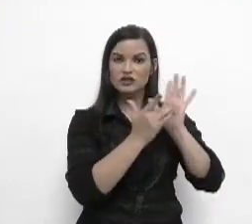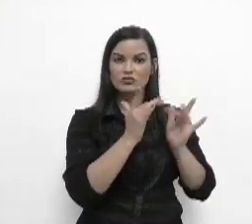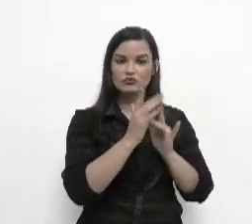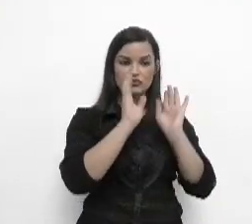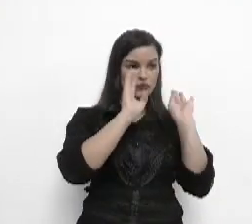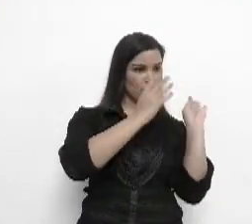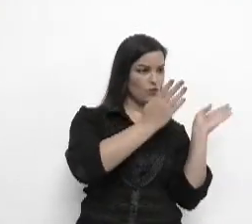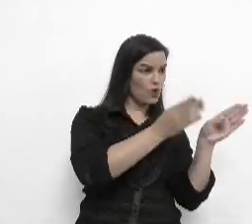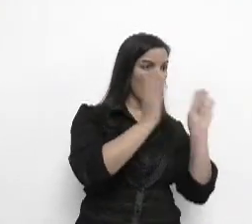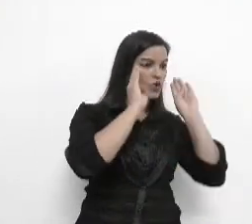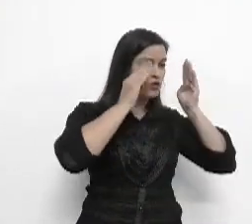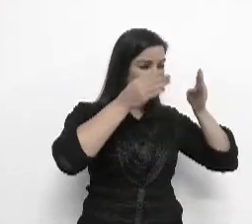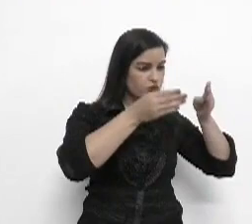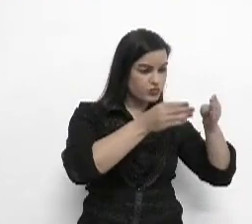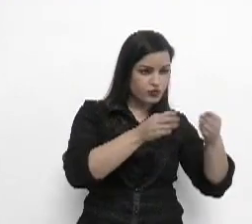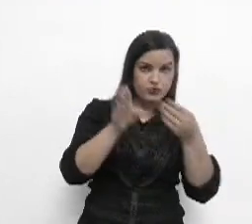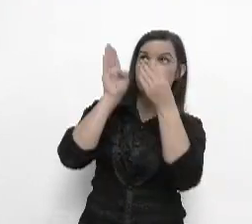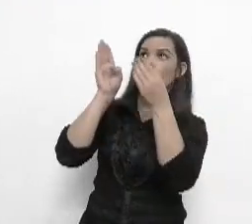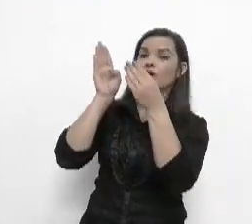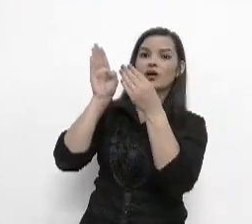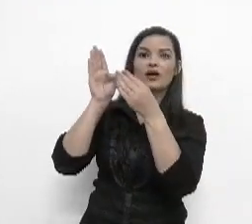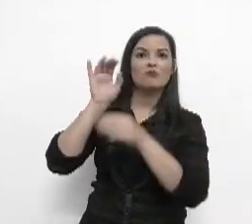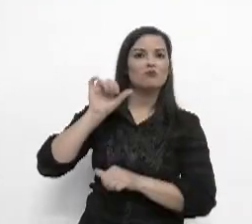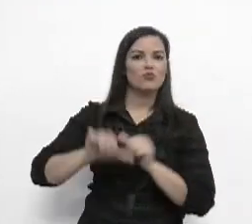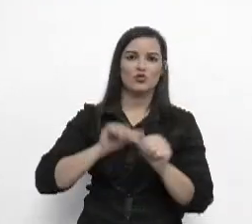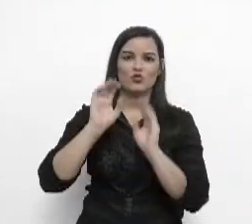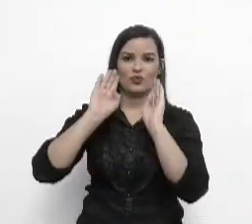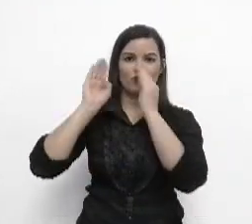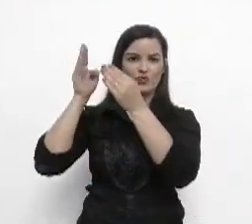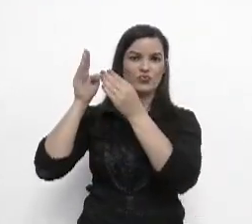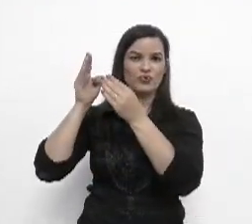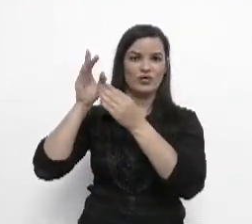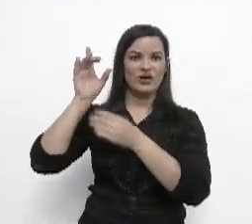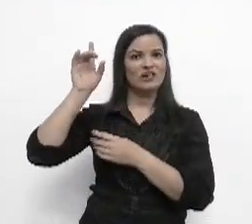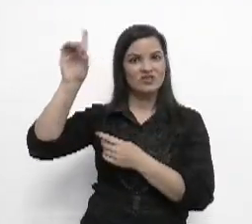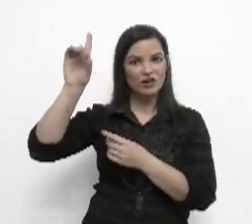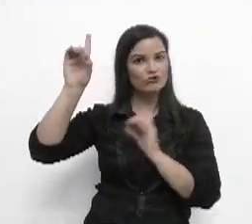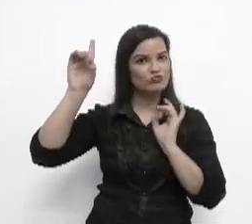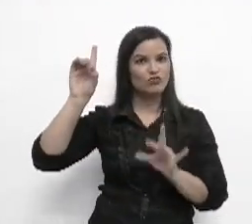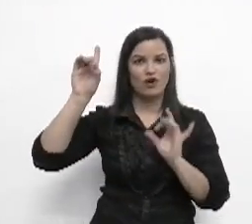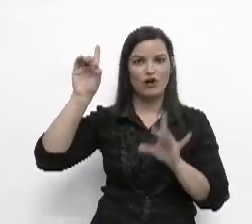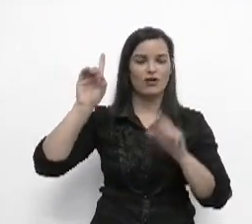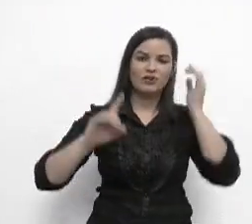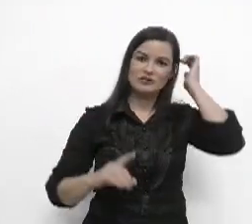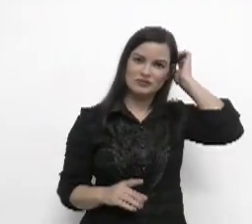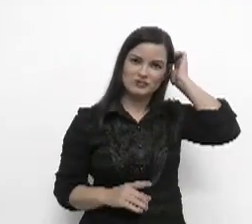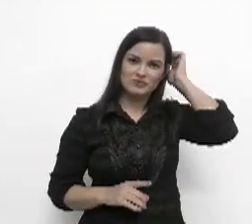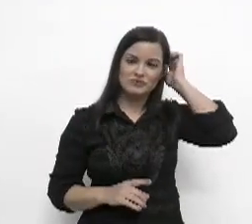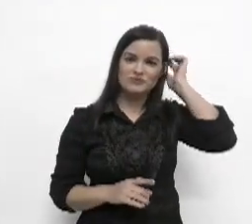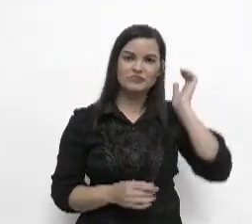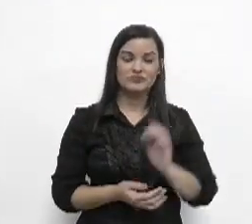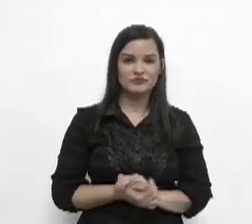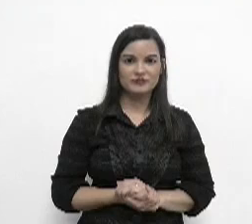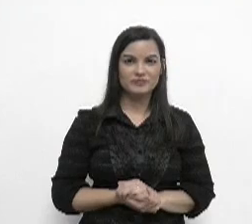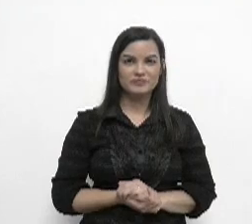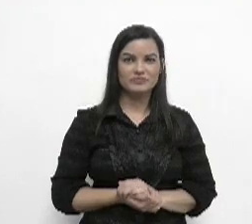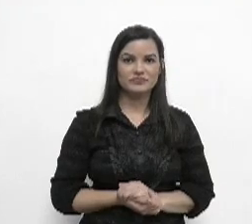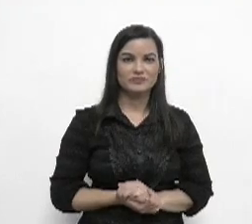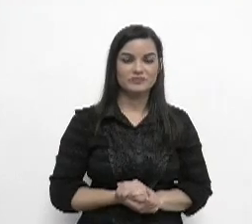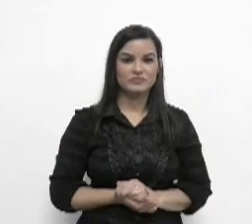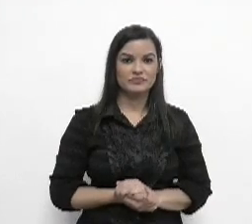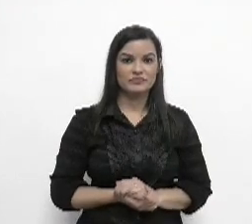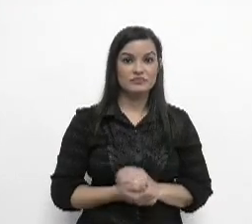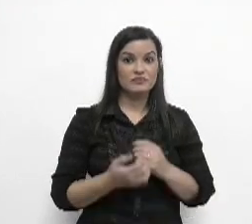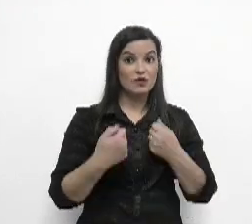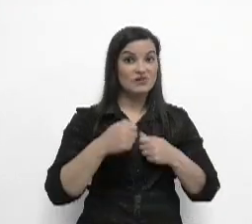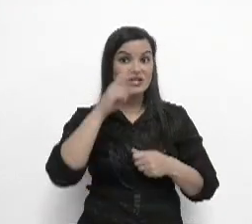cego. 자, 여기서 우리는 예수께서 아나니아를 다시 사울에게 보내는 장면을 좀 주목해 봐야 됩니다. Nós temos que lembrar o